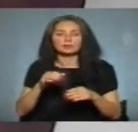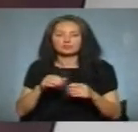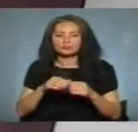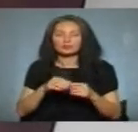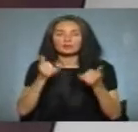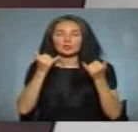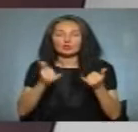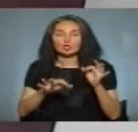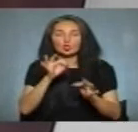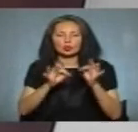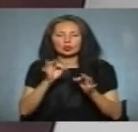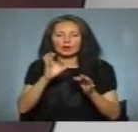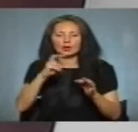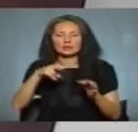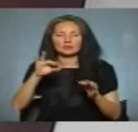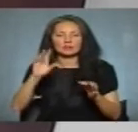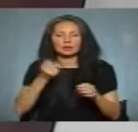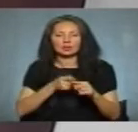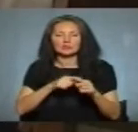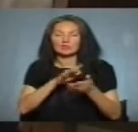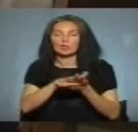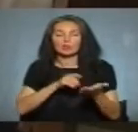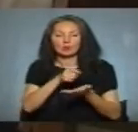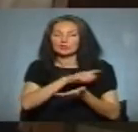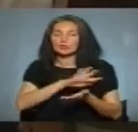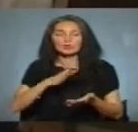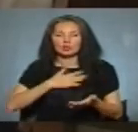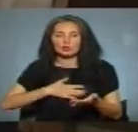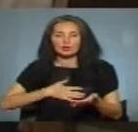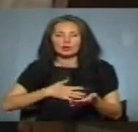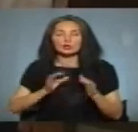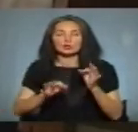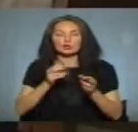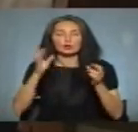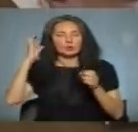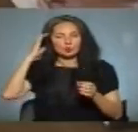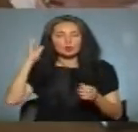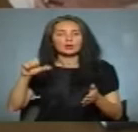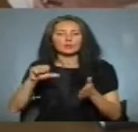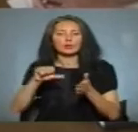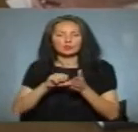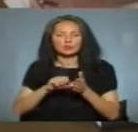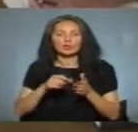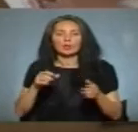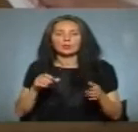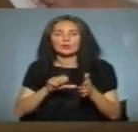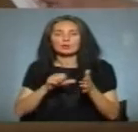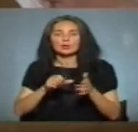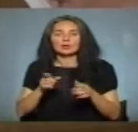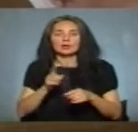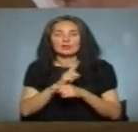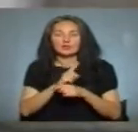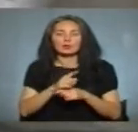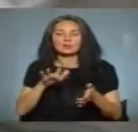Сливка цей позов не задовольнила. На судовому слуханні присутні представниця